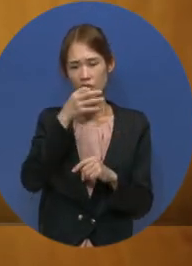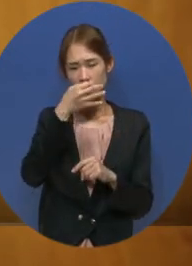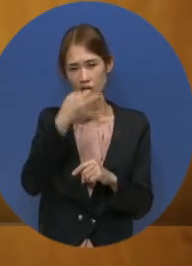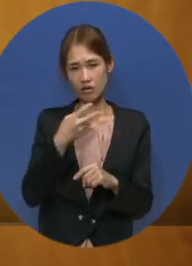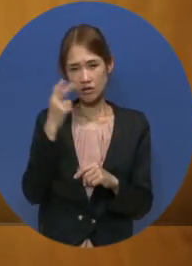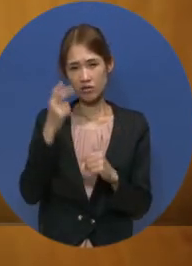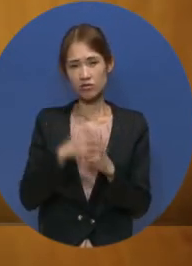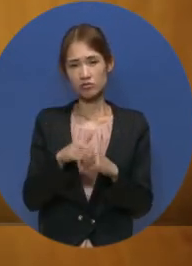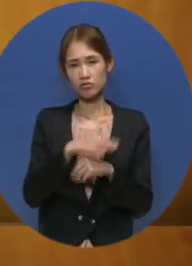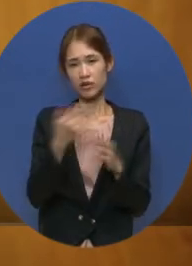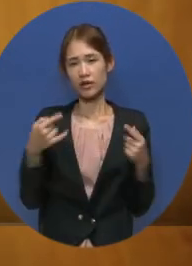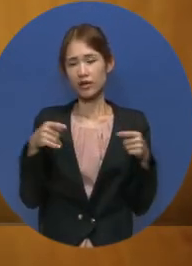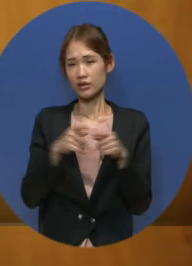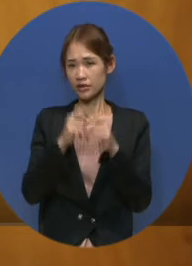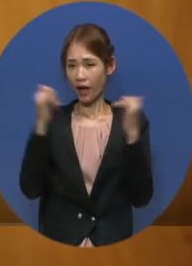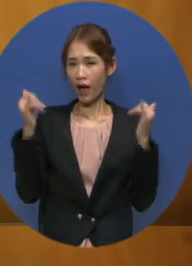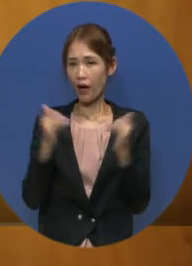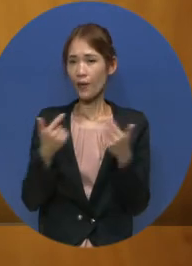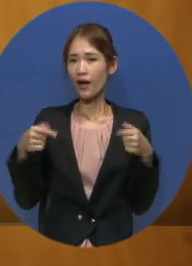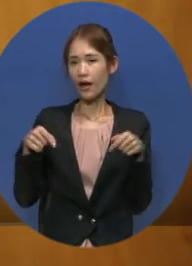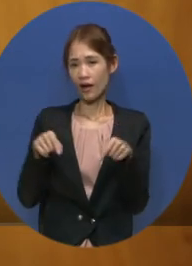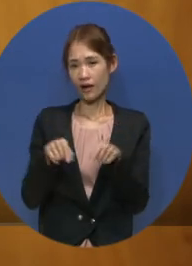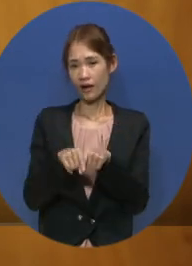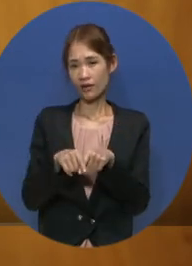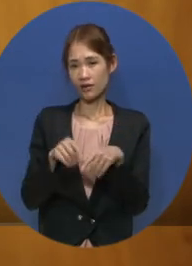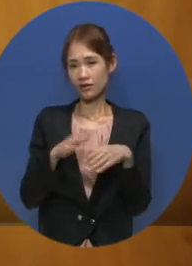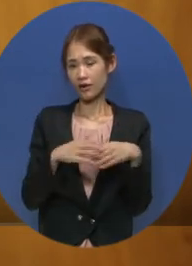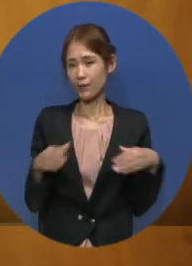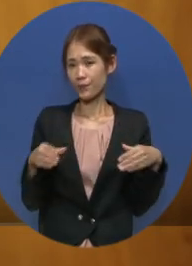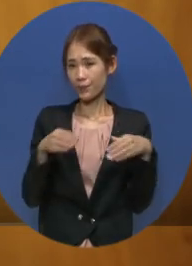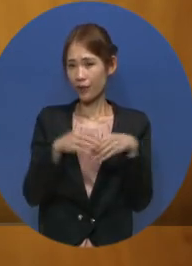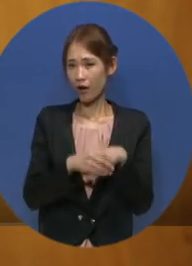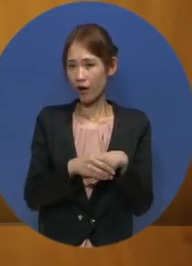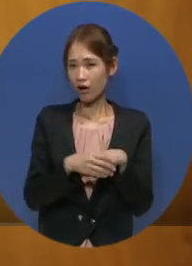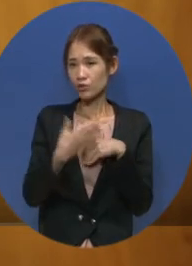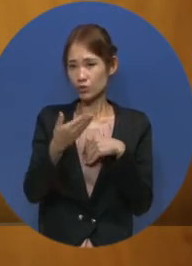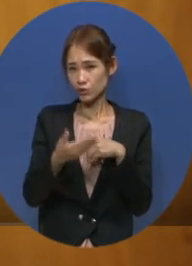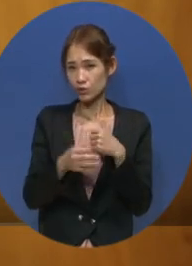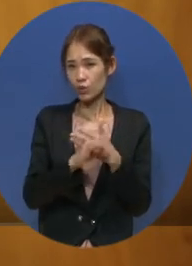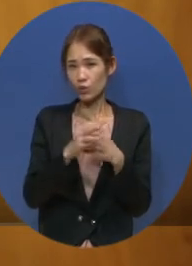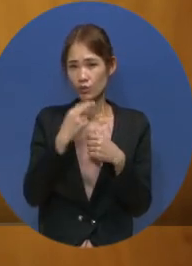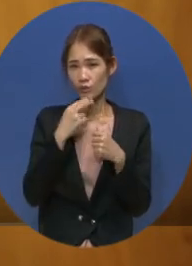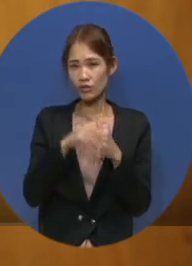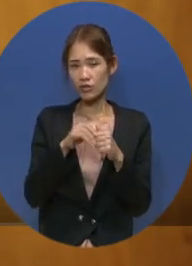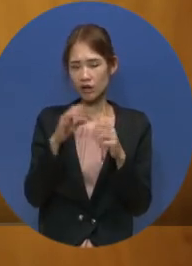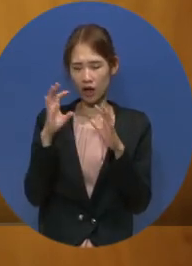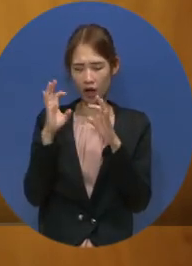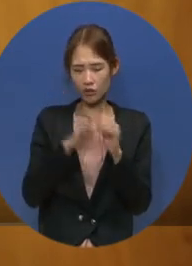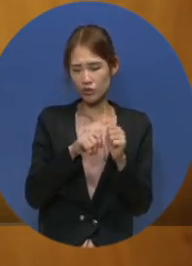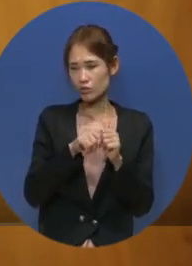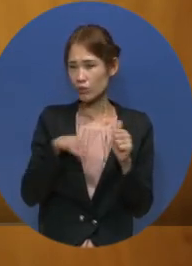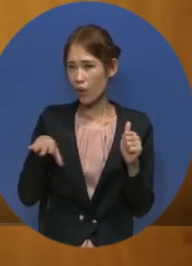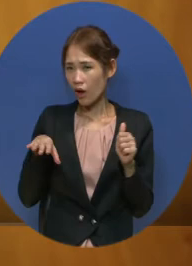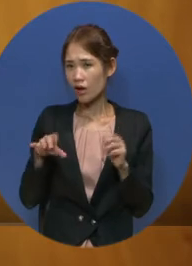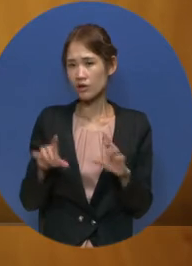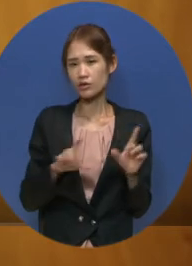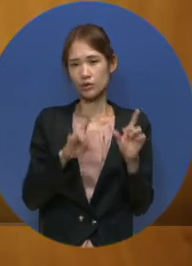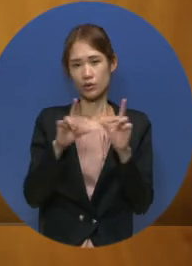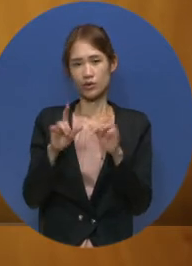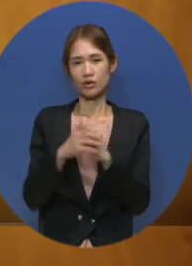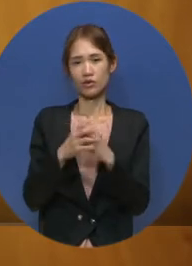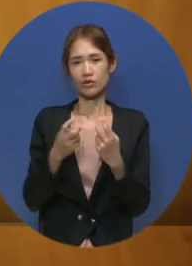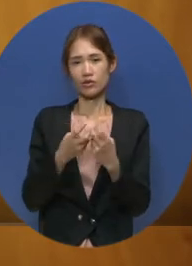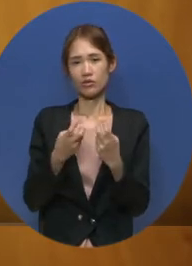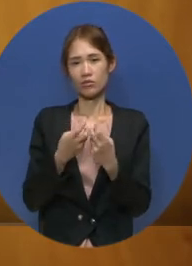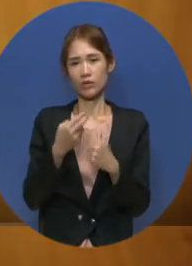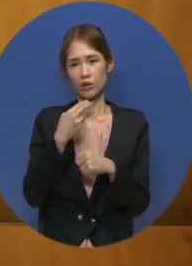힘들겠구나. 우리가 같이 우리 사회가 같이 손을 맞잡아 주지 않으면 계속 소외되고 살아갈 수 있는 어떤 방법도